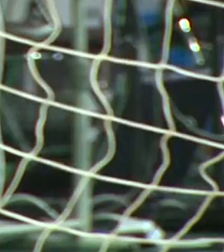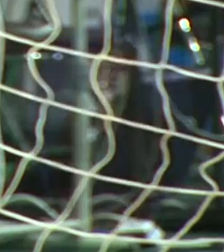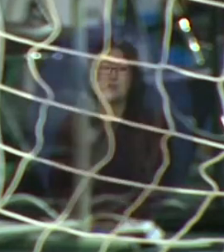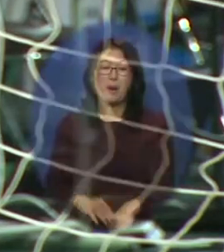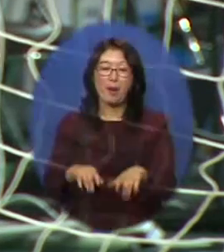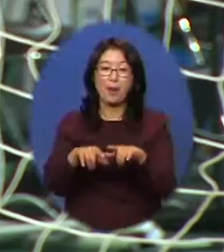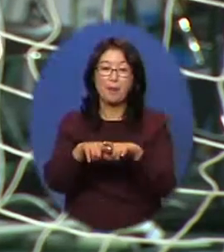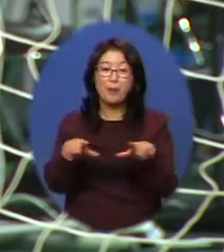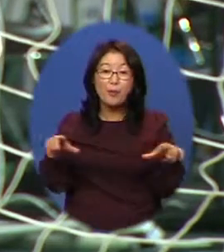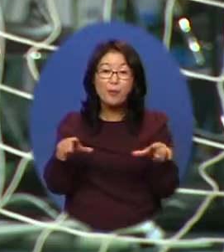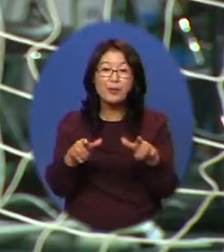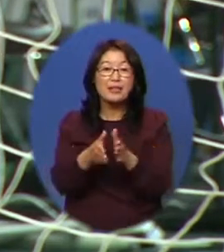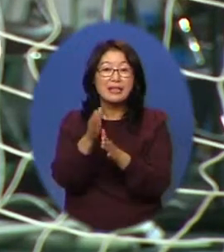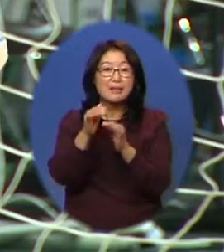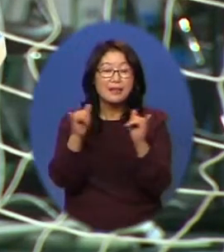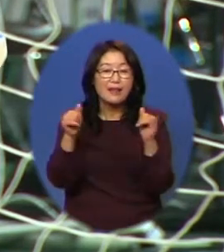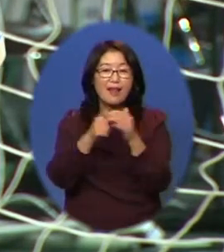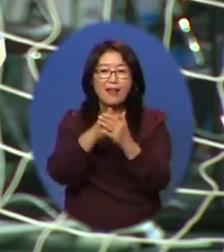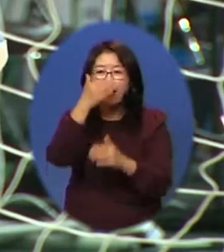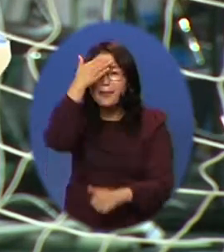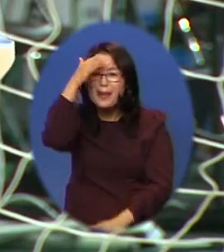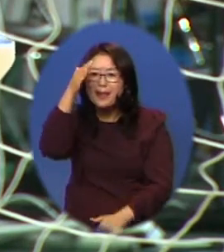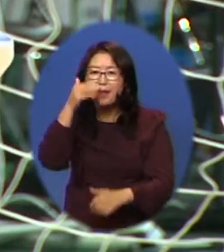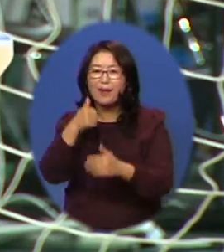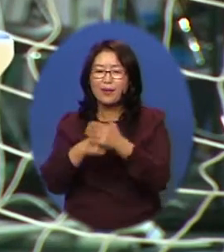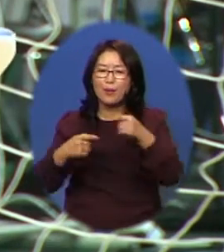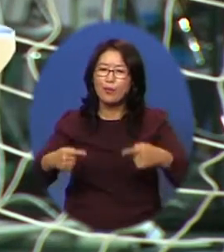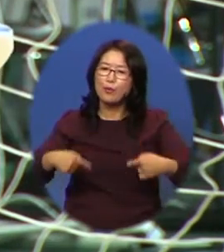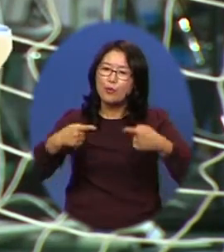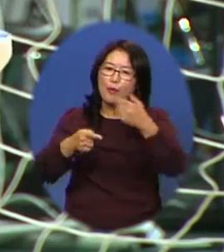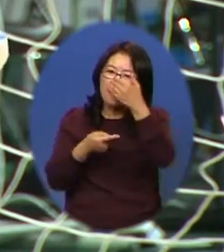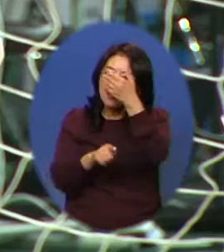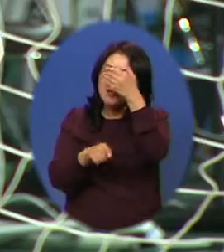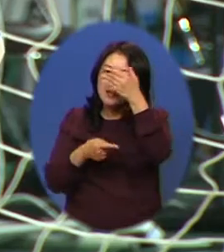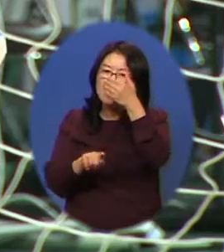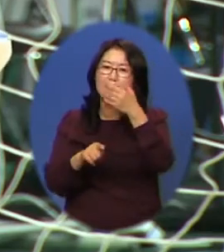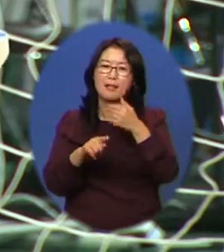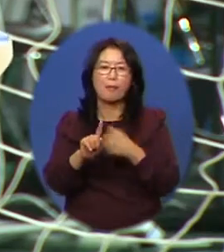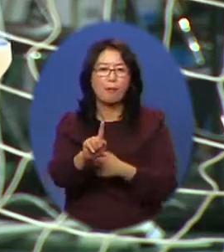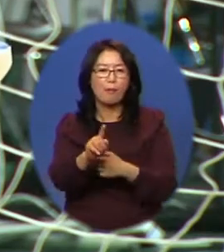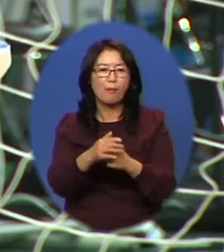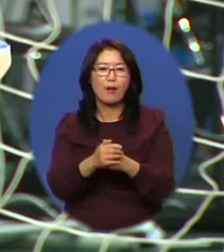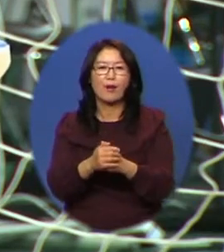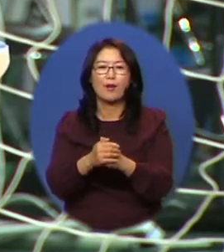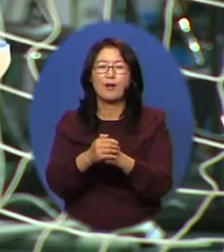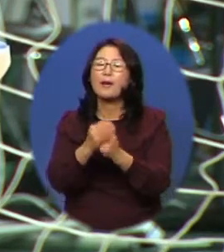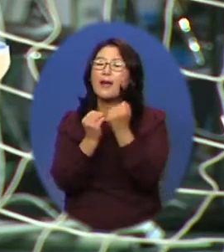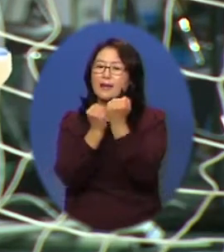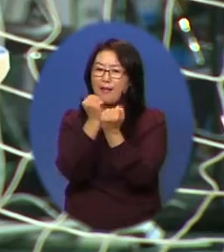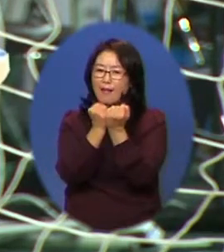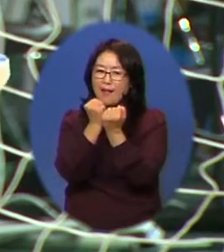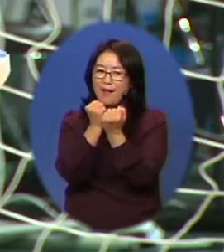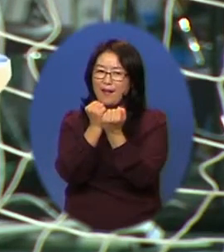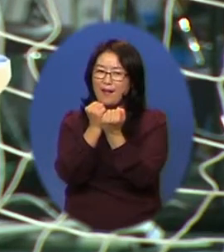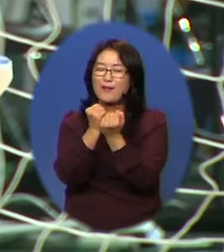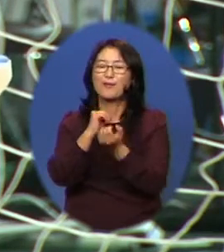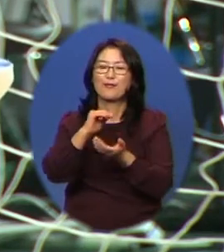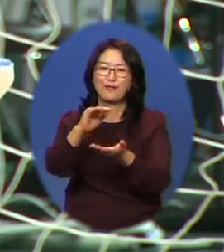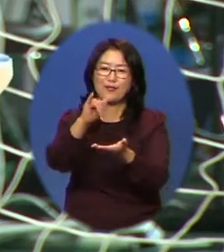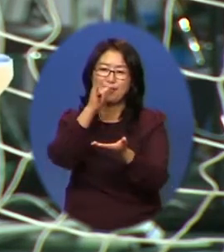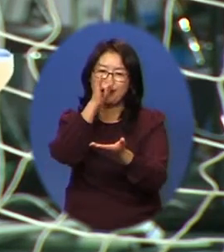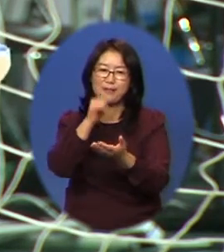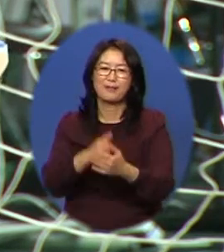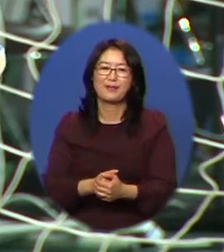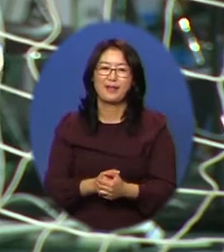일반 시민들에게는 생소한 휠체어 펜싱 경기는 중간 해설과 함께 진행되었는데요. 휠체어 펜싱